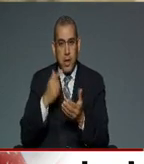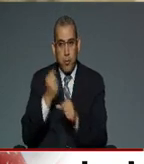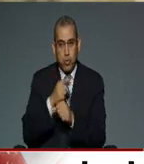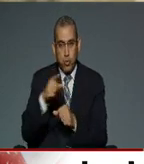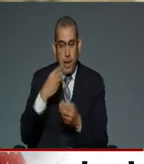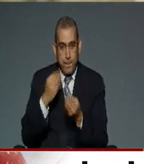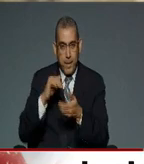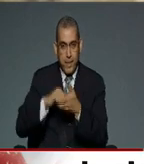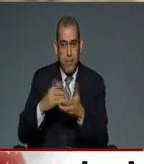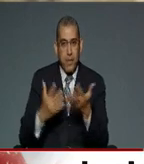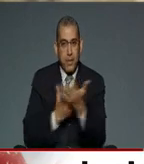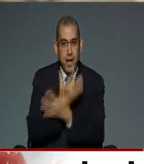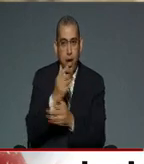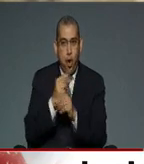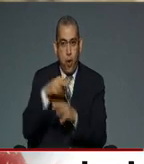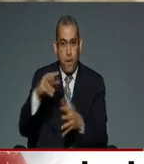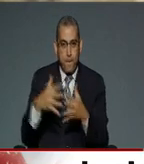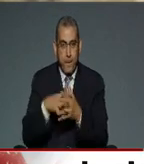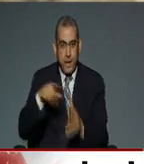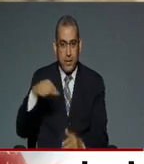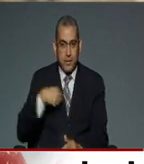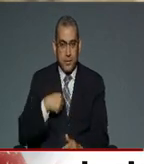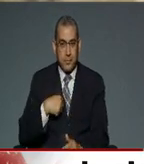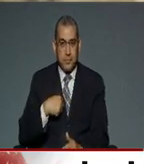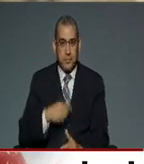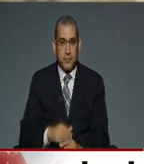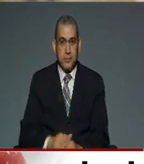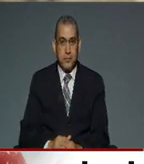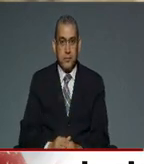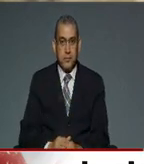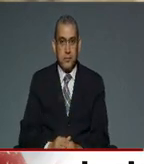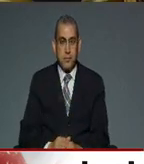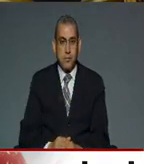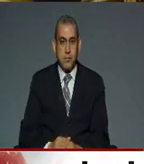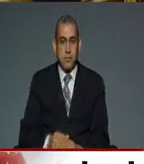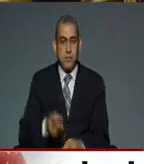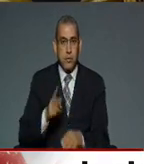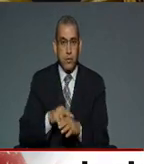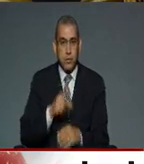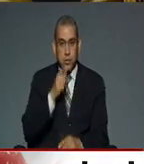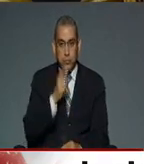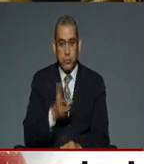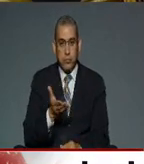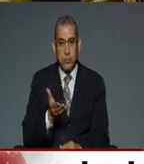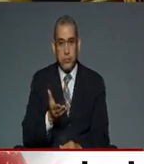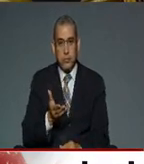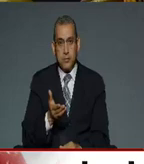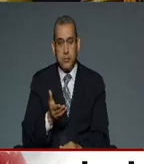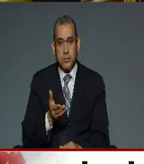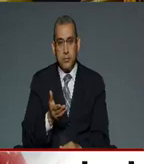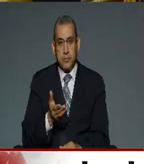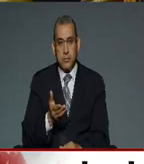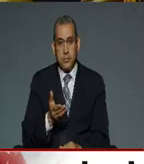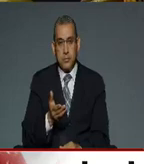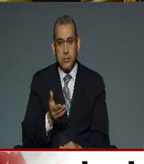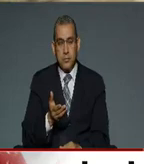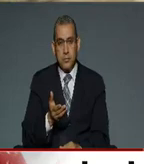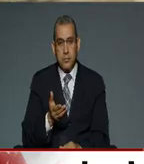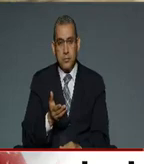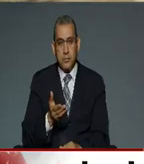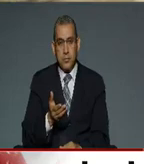اتفاق 10412 tarni lin za sbu 675